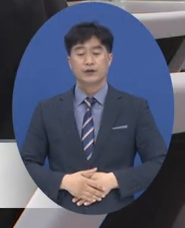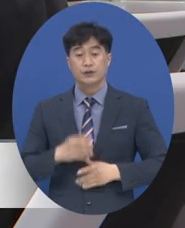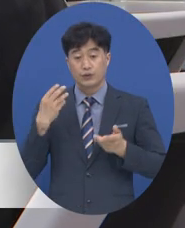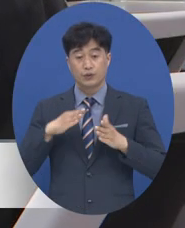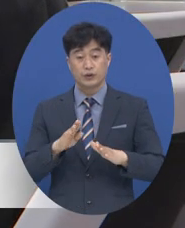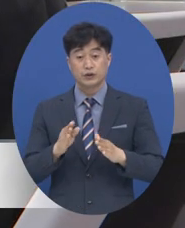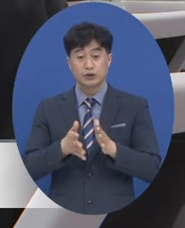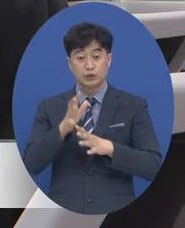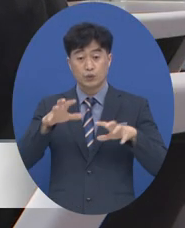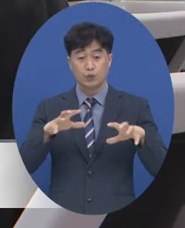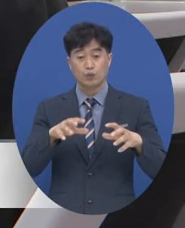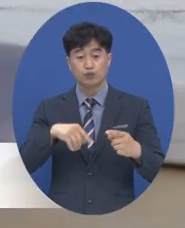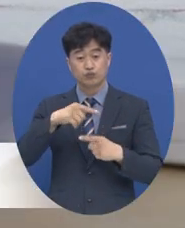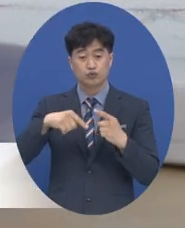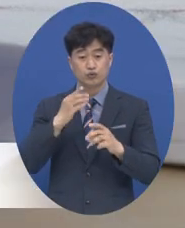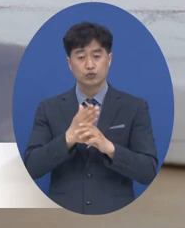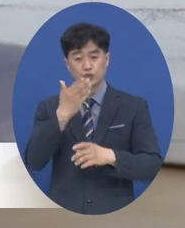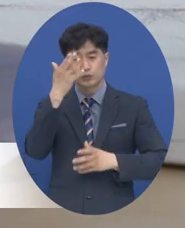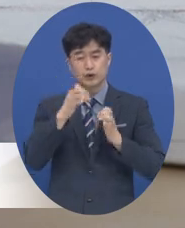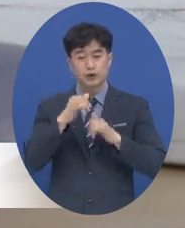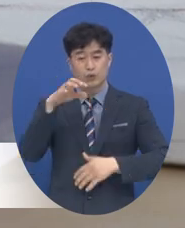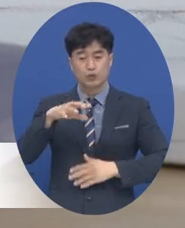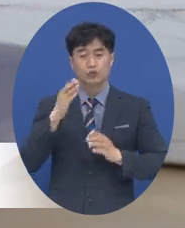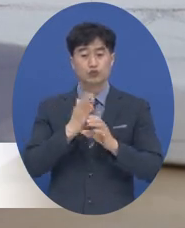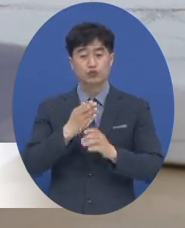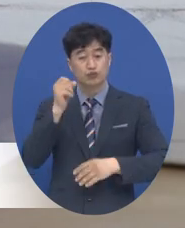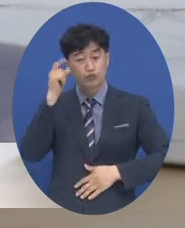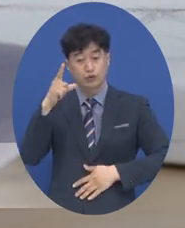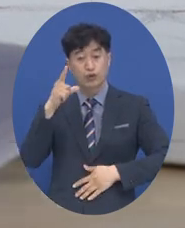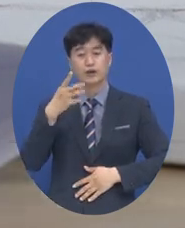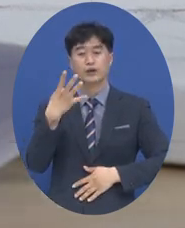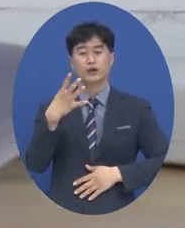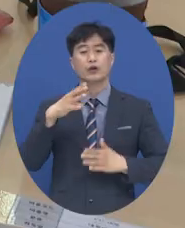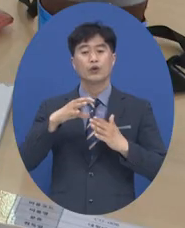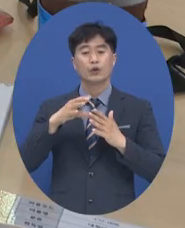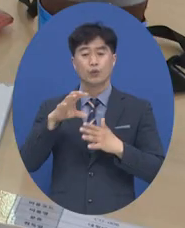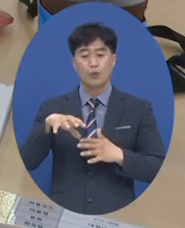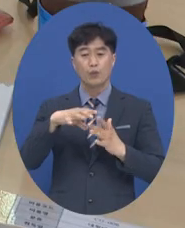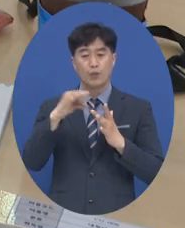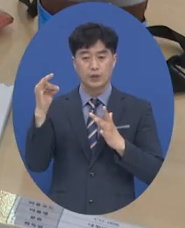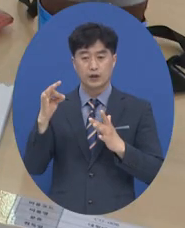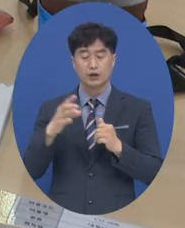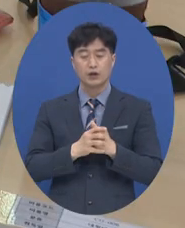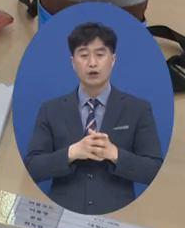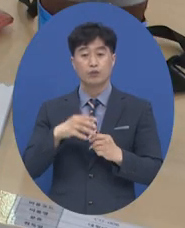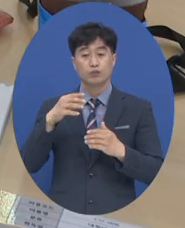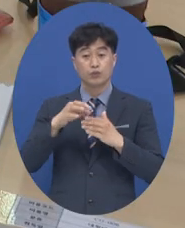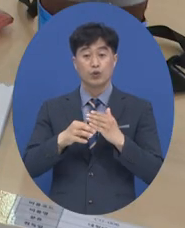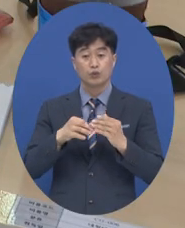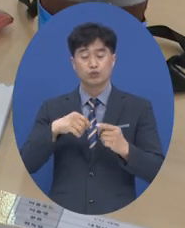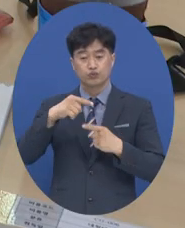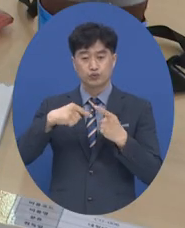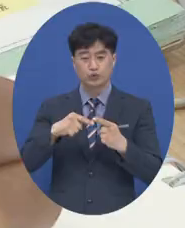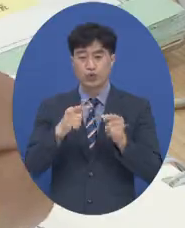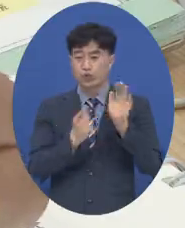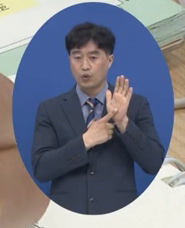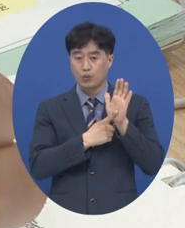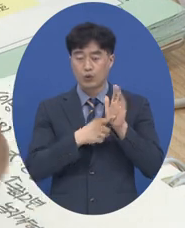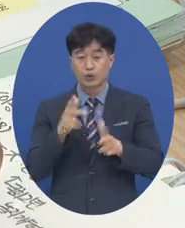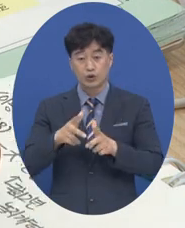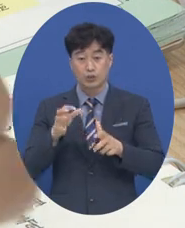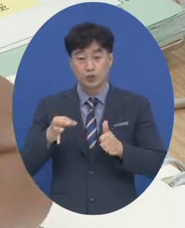경우도 는 시 군에서 운용 중인 경제 척력 온갖 중 우수 천년 공간 내 곳을 선적 프로그램 운영과 홍보 사업비를 지원하고